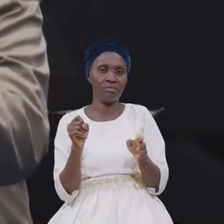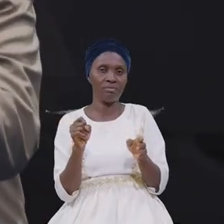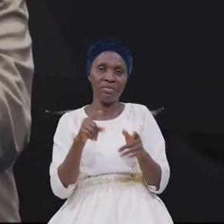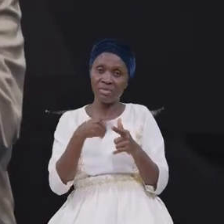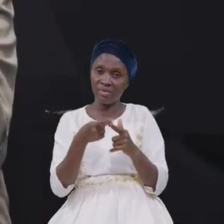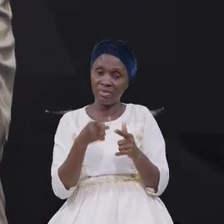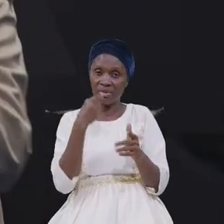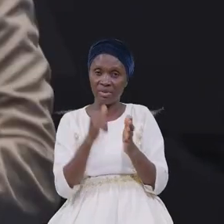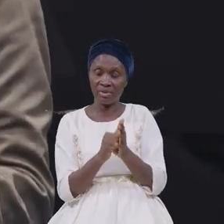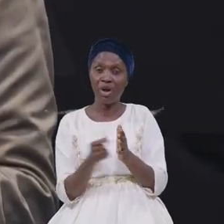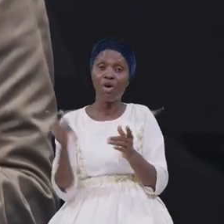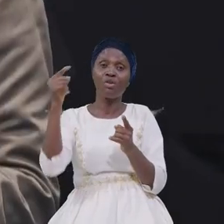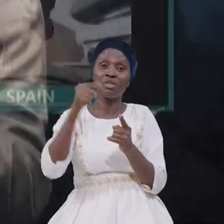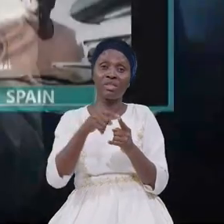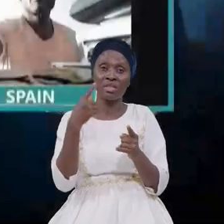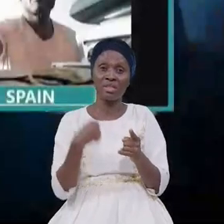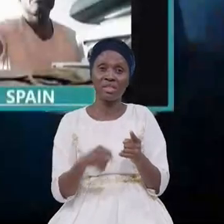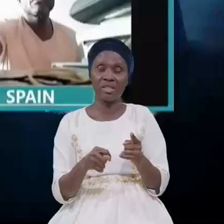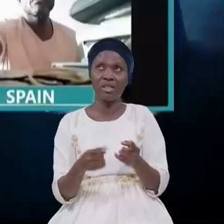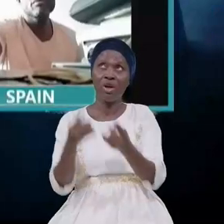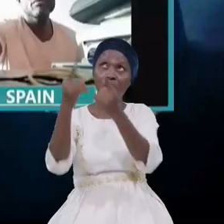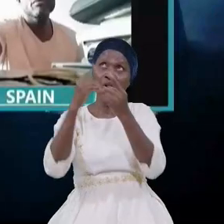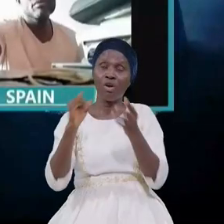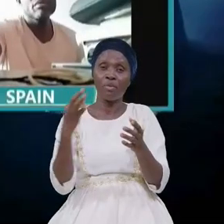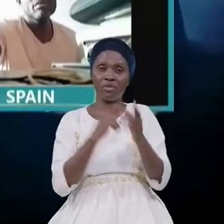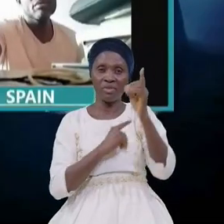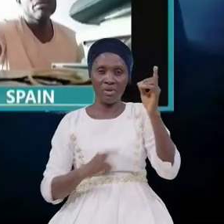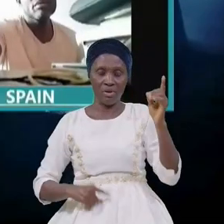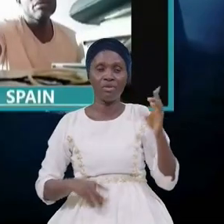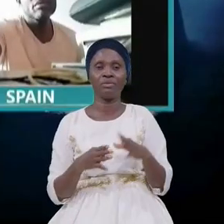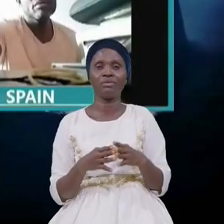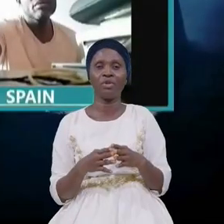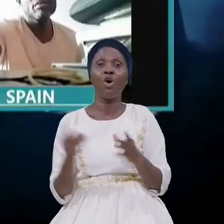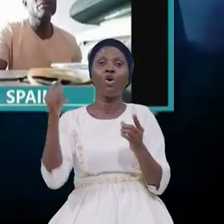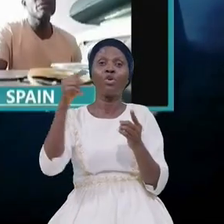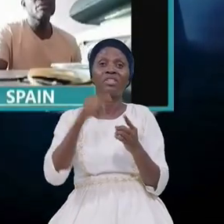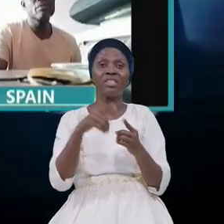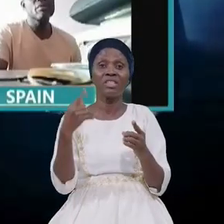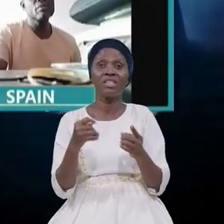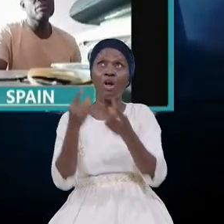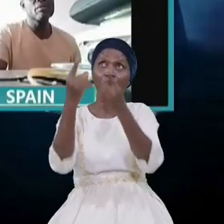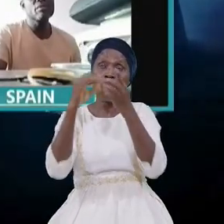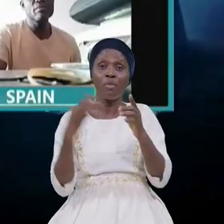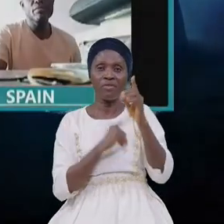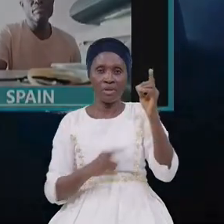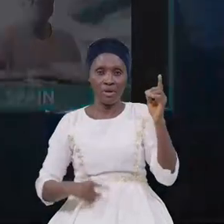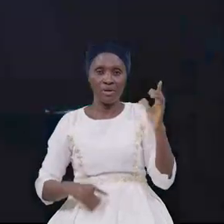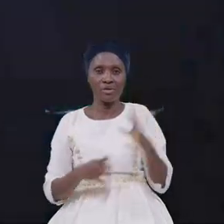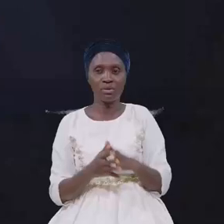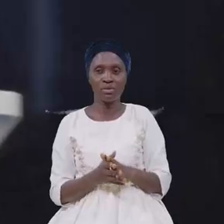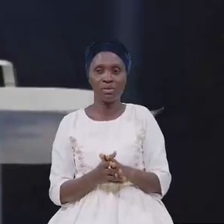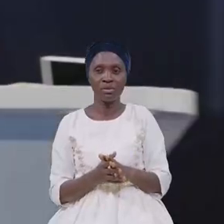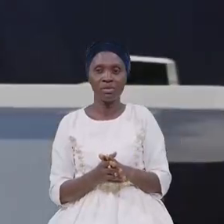jusqu'à l'avènement du Seigneur. Je viens vous dire ça. Jusqu'à l'avènement du Seigneur.